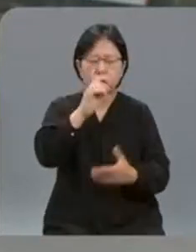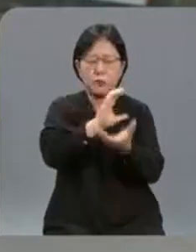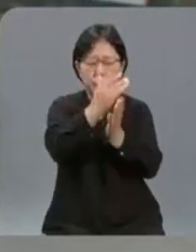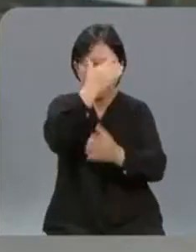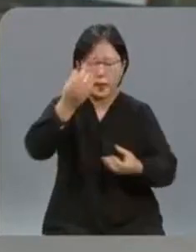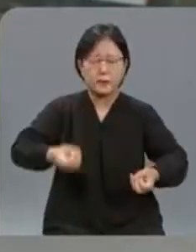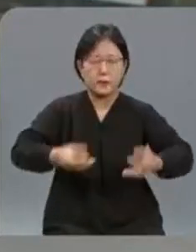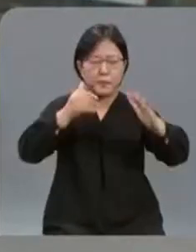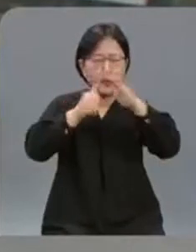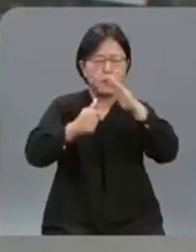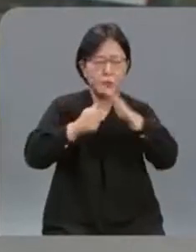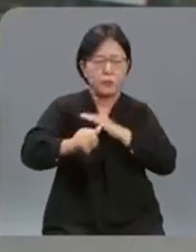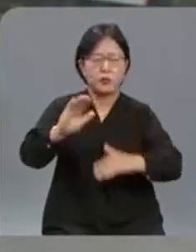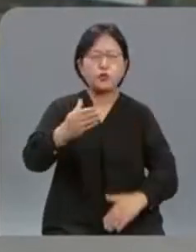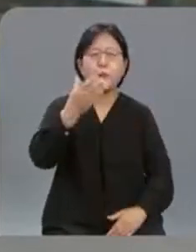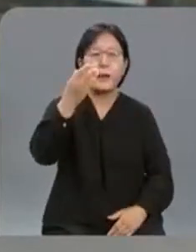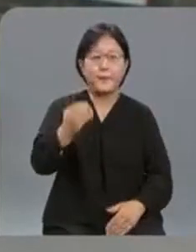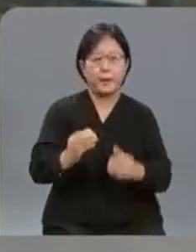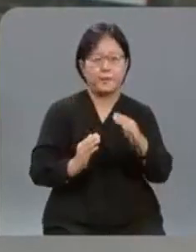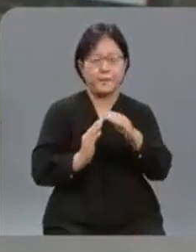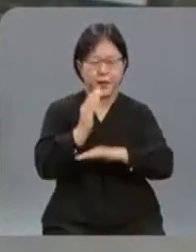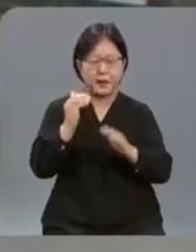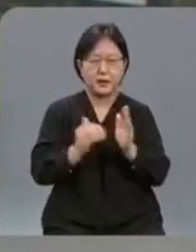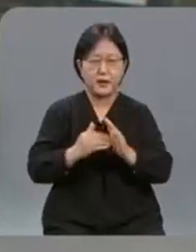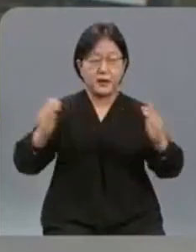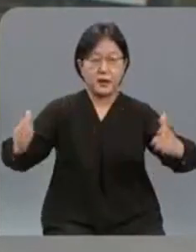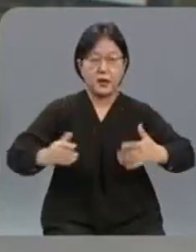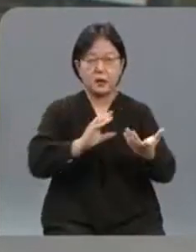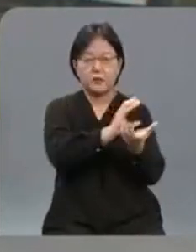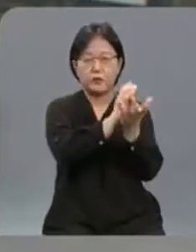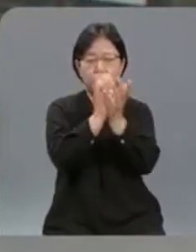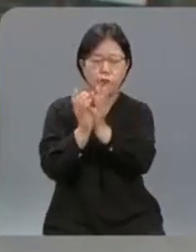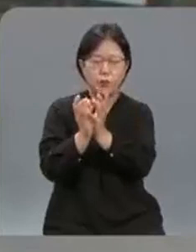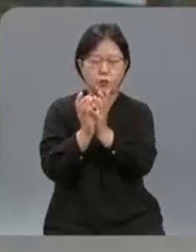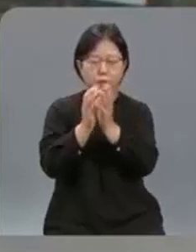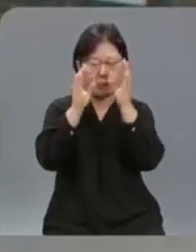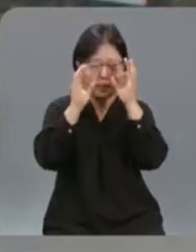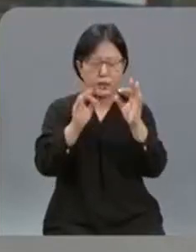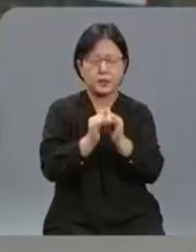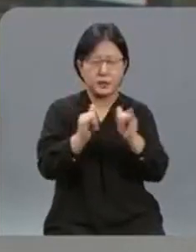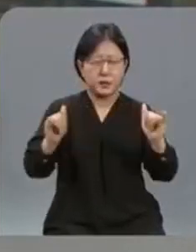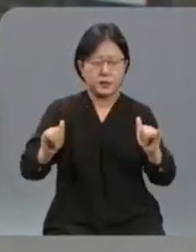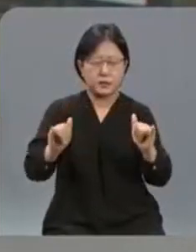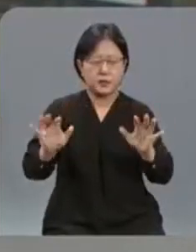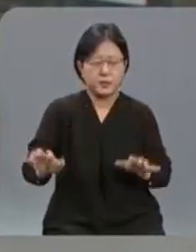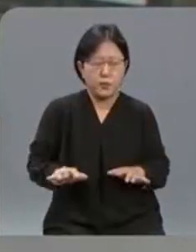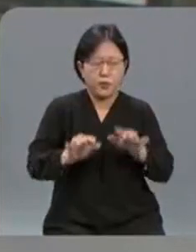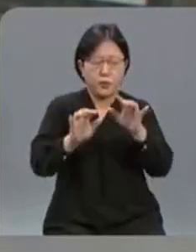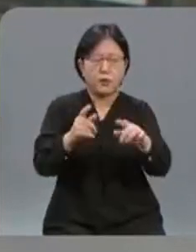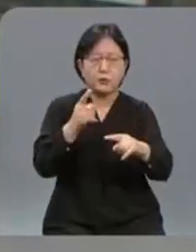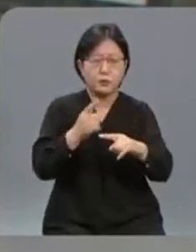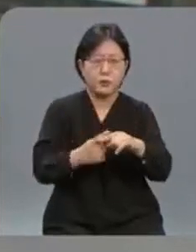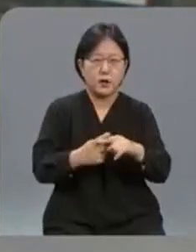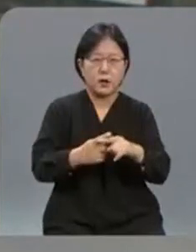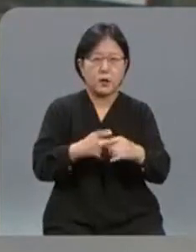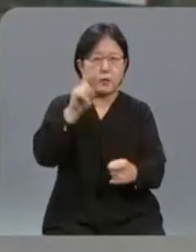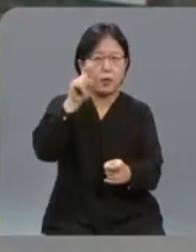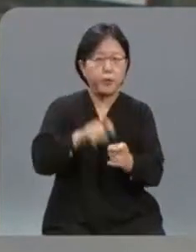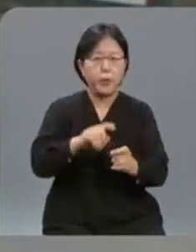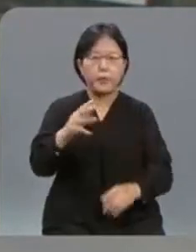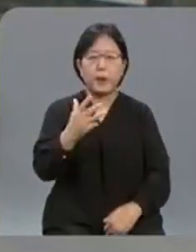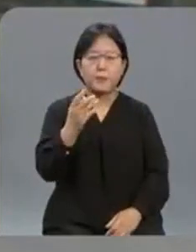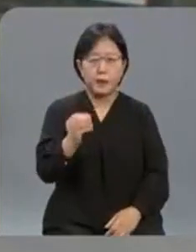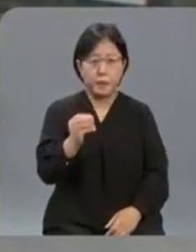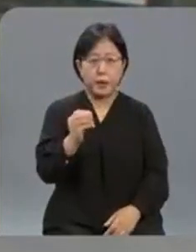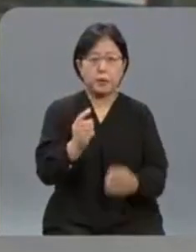관람객이 900만 명을 넘었습니다. 가을꽃으로 단장한 정원을 보려는 발걸음이 이어지면서 목표로 했던